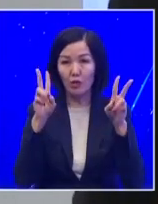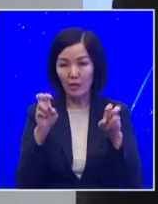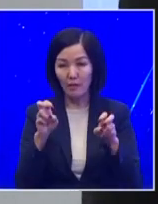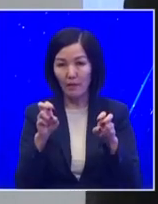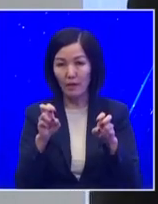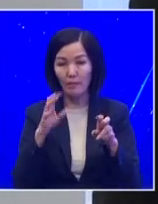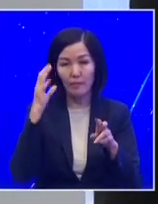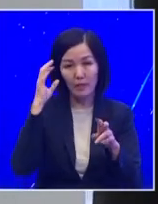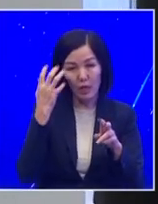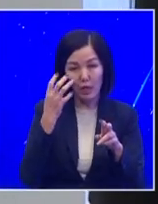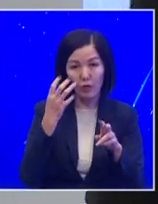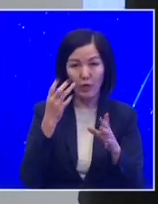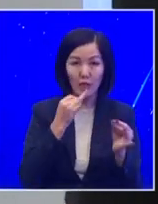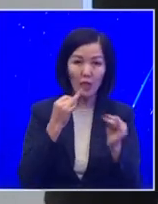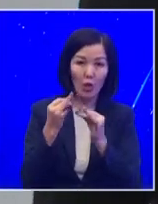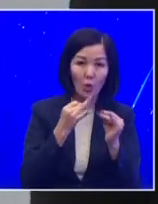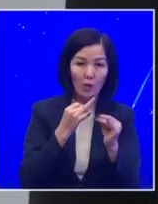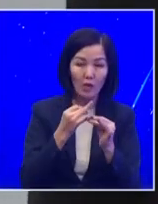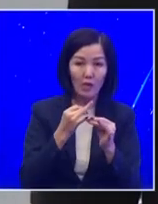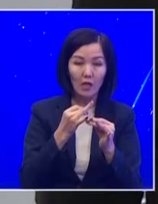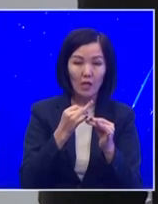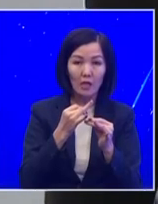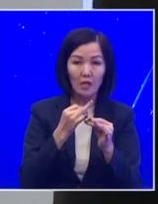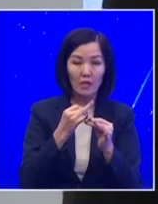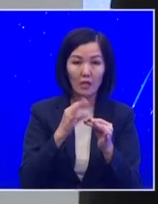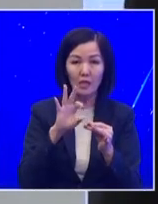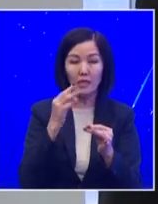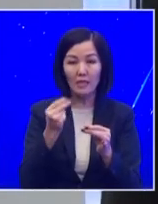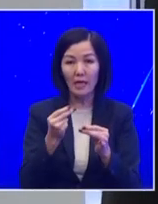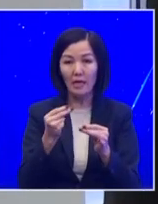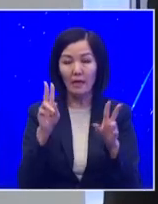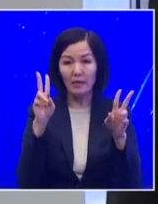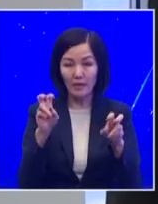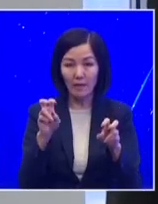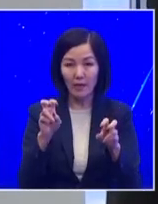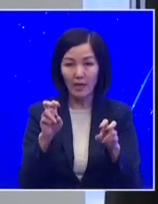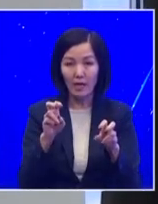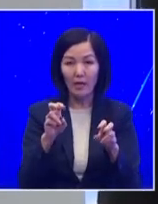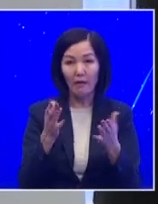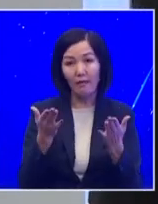по психологии, да, диалог с психологом. Потом у нас будет социальная передача «Давай поговорим», где